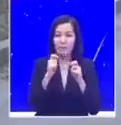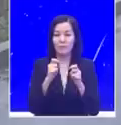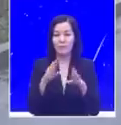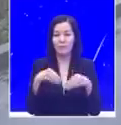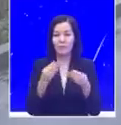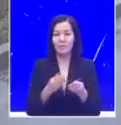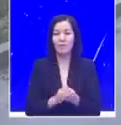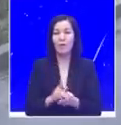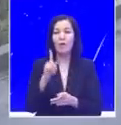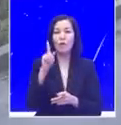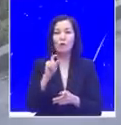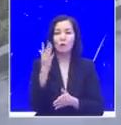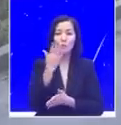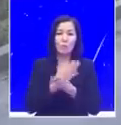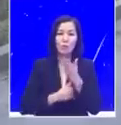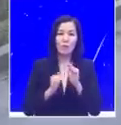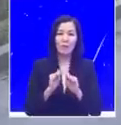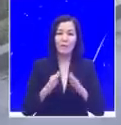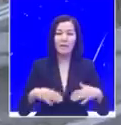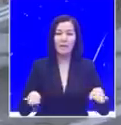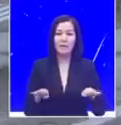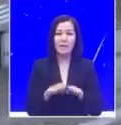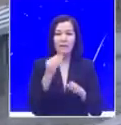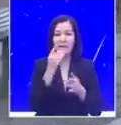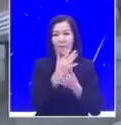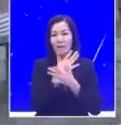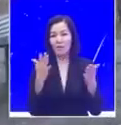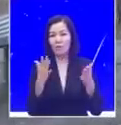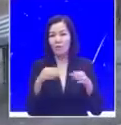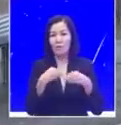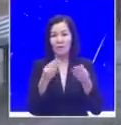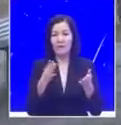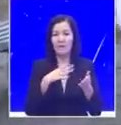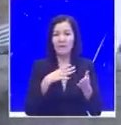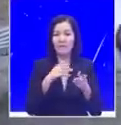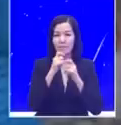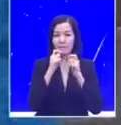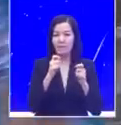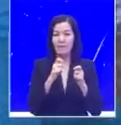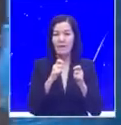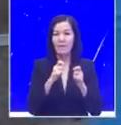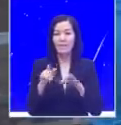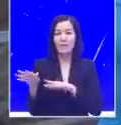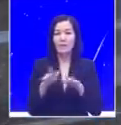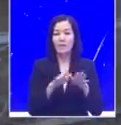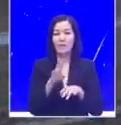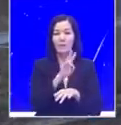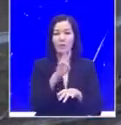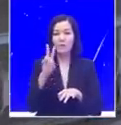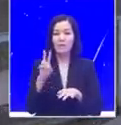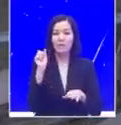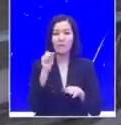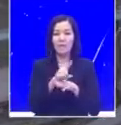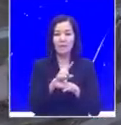Мұнымен қоса 100-ге тарта мүгедек балаға дәл осындай азық-түлік жәшіктері таратылды. Шара партия төрағасы Нұрсұлтан Назарбаевтың